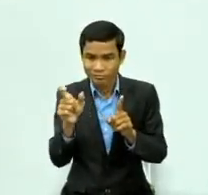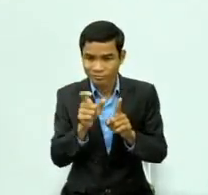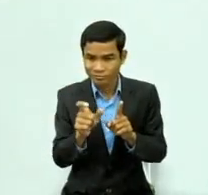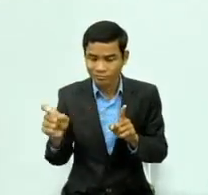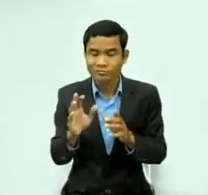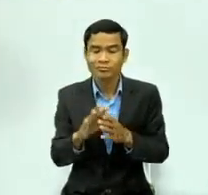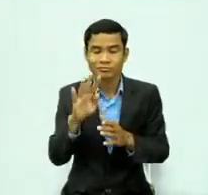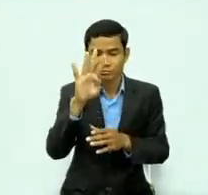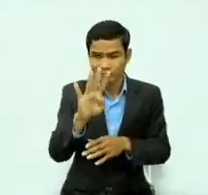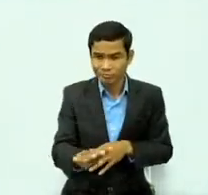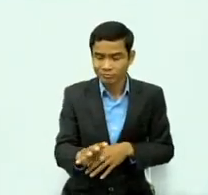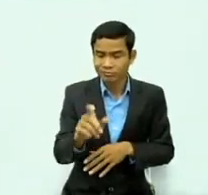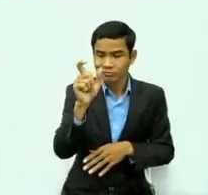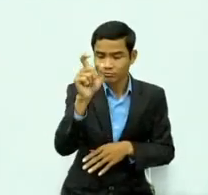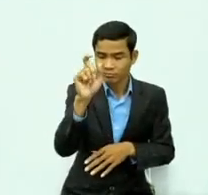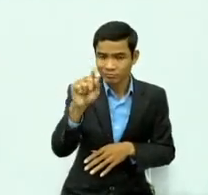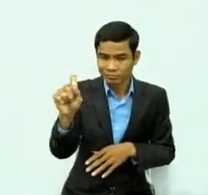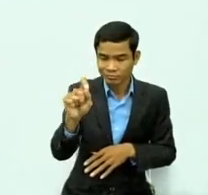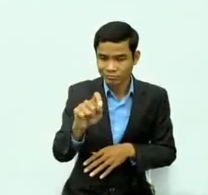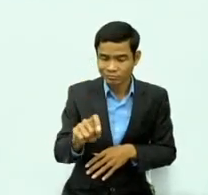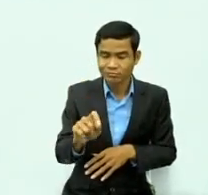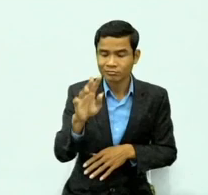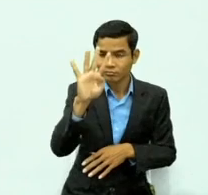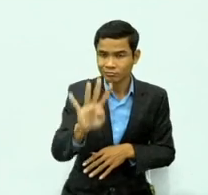ជួឈើយទេណា